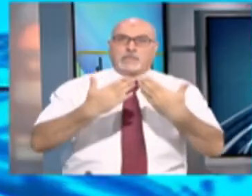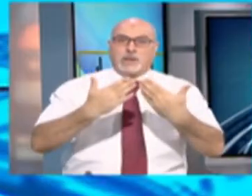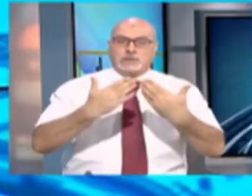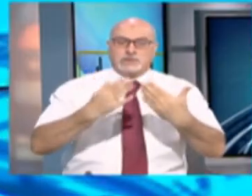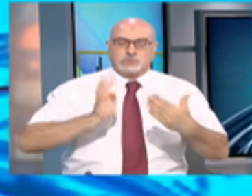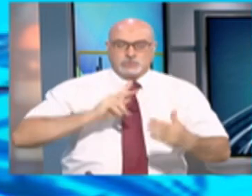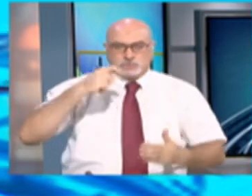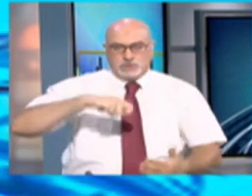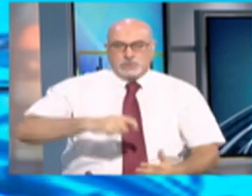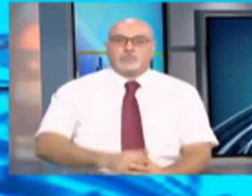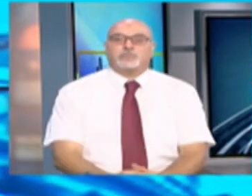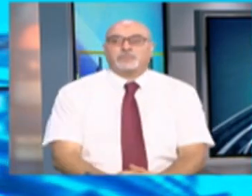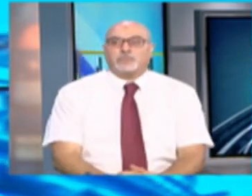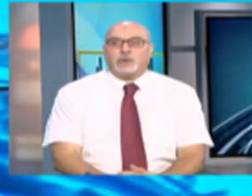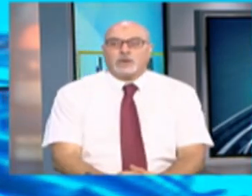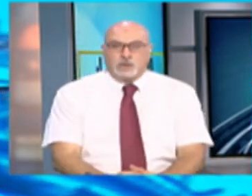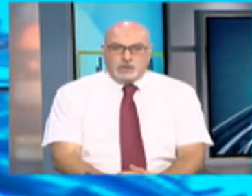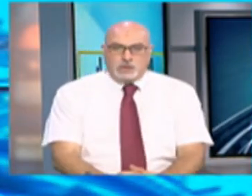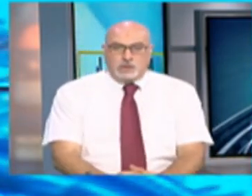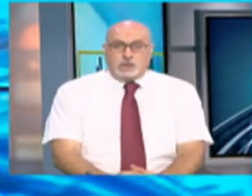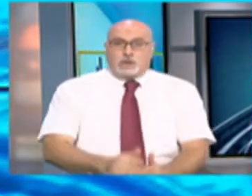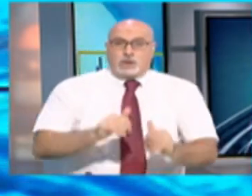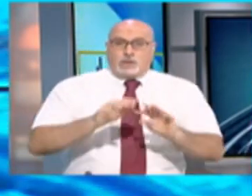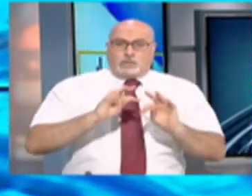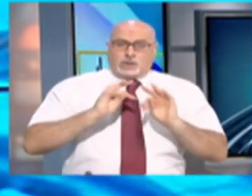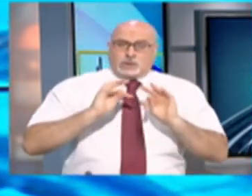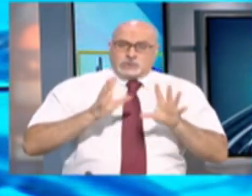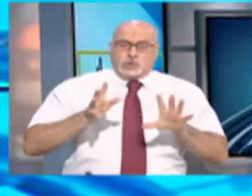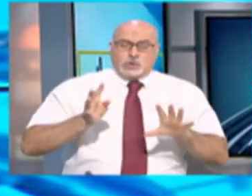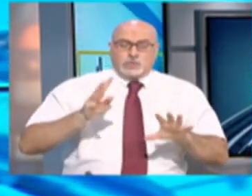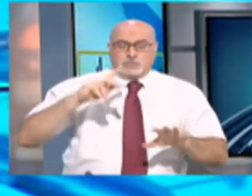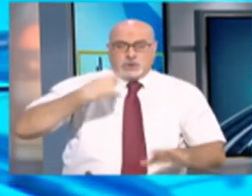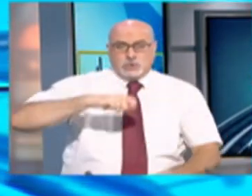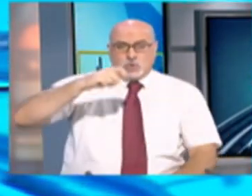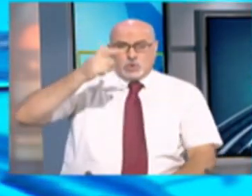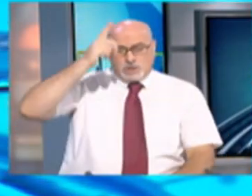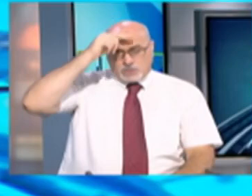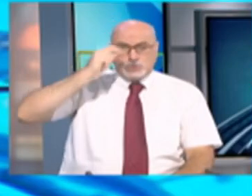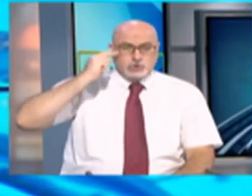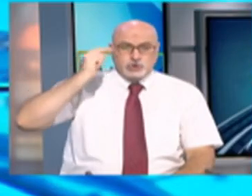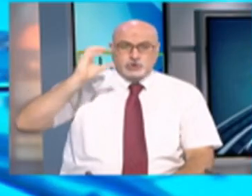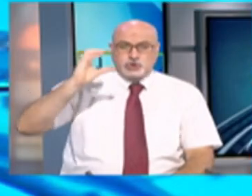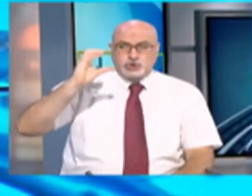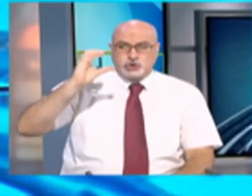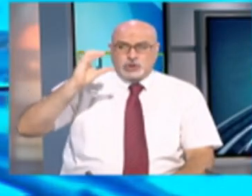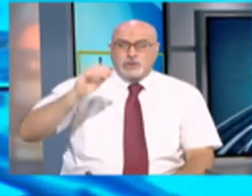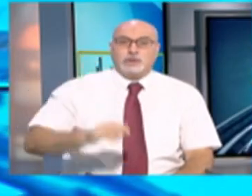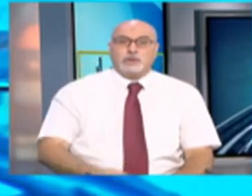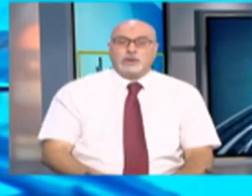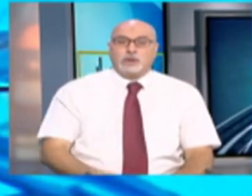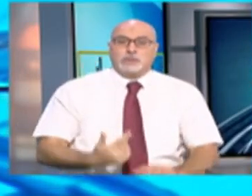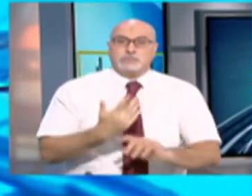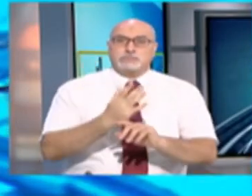سيد الرئيس. من جهته أعرب رئيس الجمهورية الصين الشعبية شي جين بينغ عن تهانيه